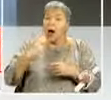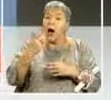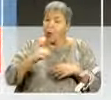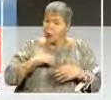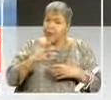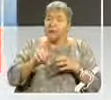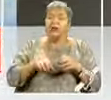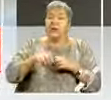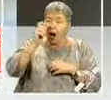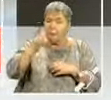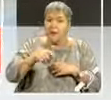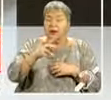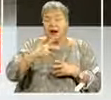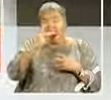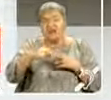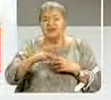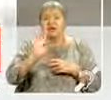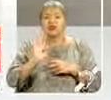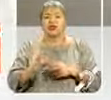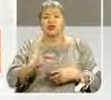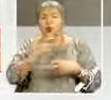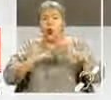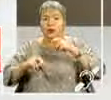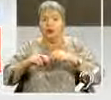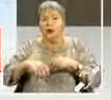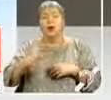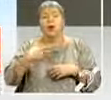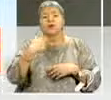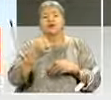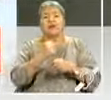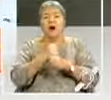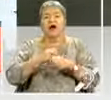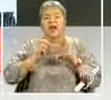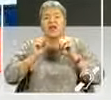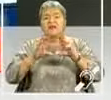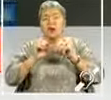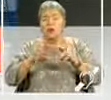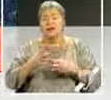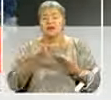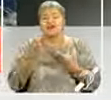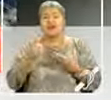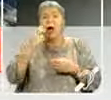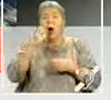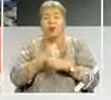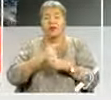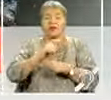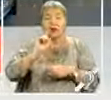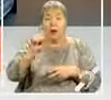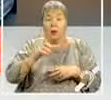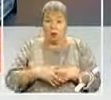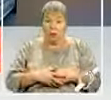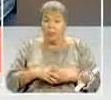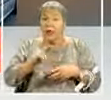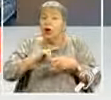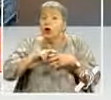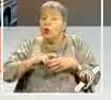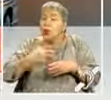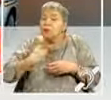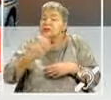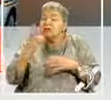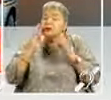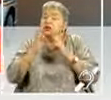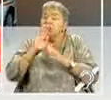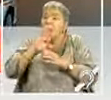La finalizarea acțiunii de inspecție și control, vă voi informa cu privire la rezultatele acestea. Legat de felul în care sunt depozitate